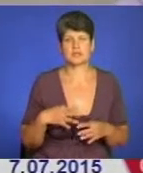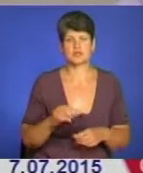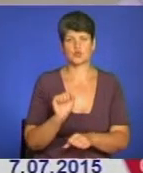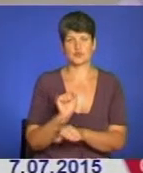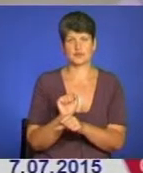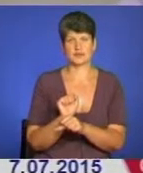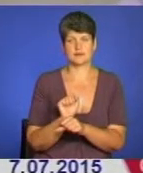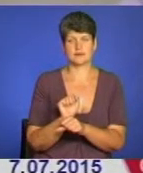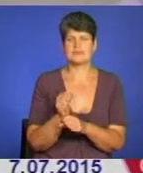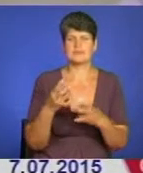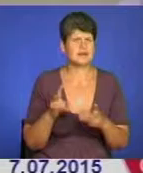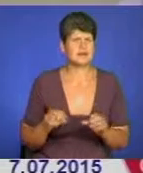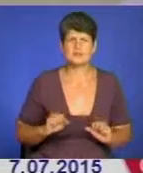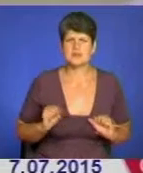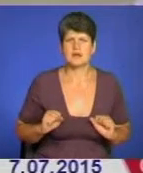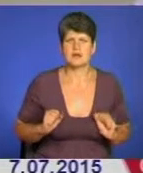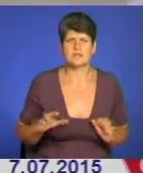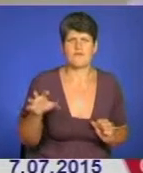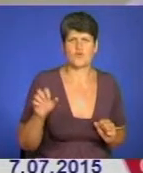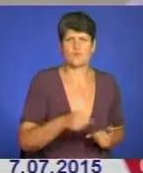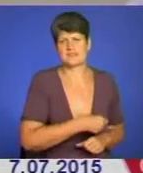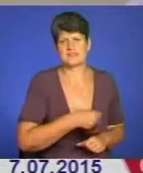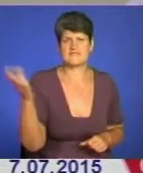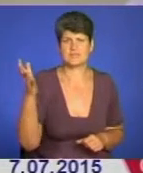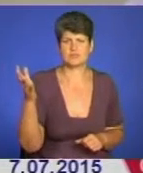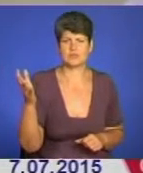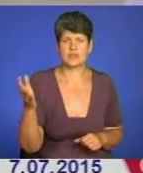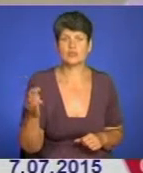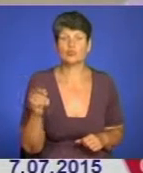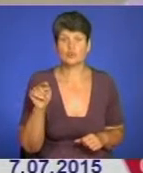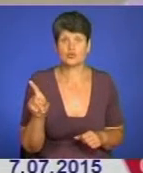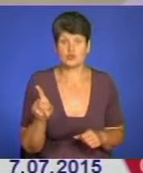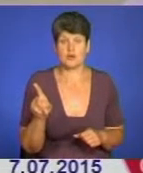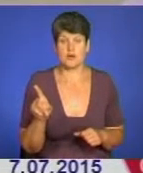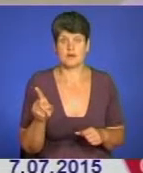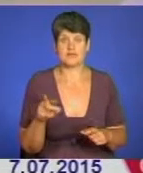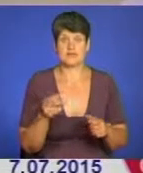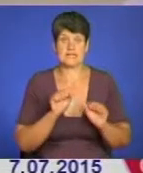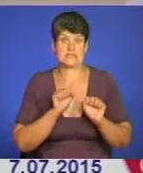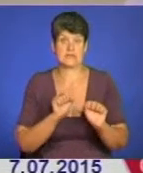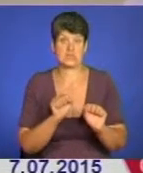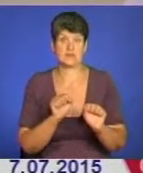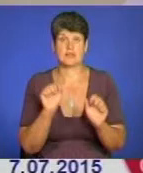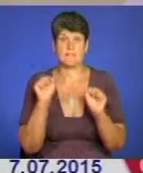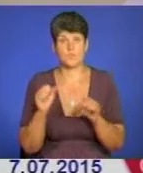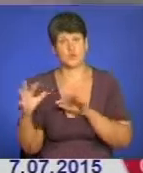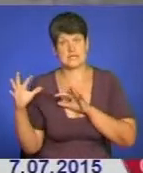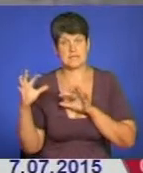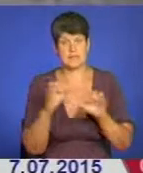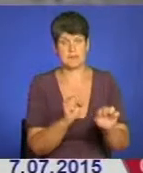і ні в якому разі не намагатися вхопити змію і відкинути змію. Тому що вона, внаслідок того, що вона захищається, вона може